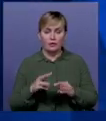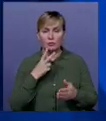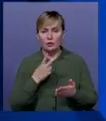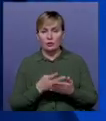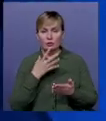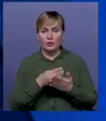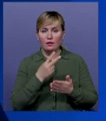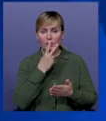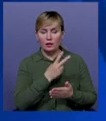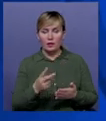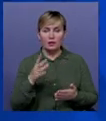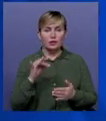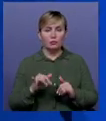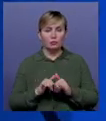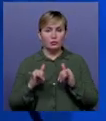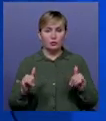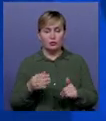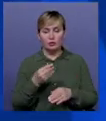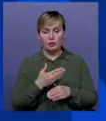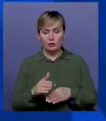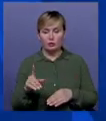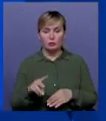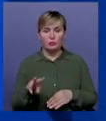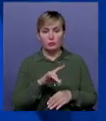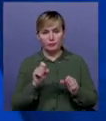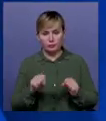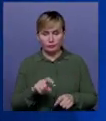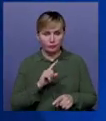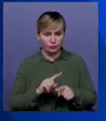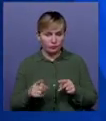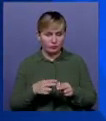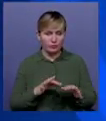пересмотрит свои взгляды и все-таки увеличит финансирование, чтобы мы могли ускорить этот процесс.